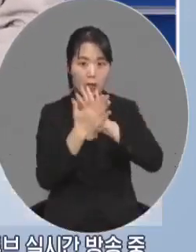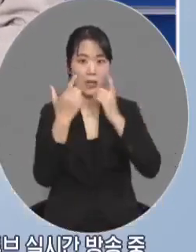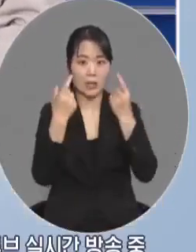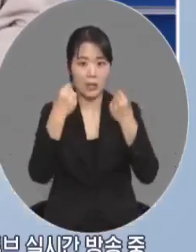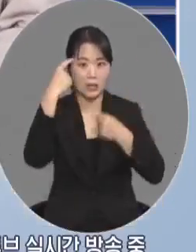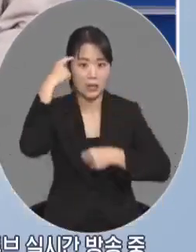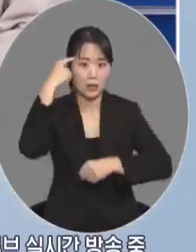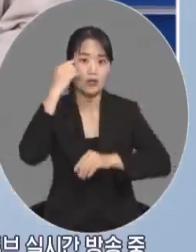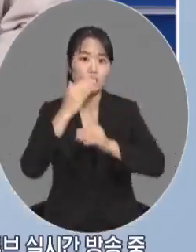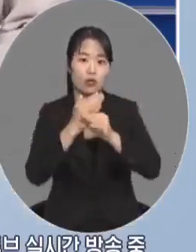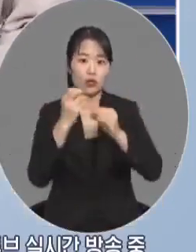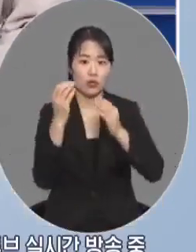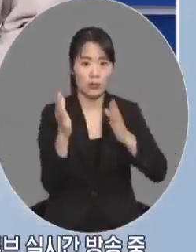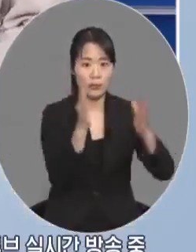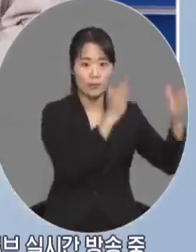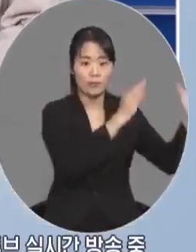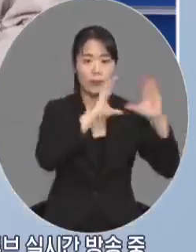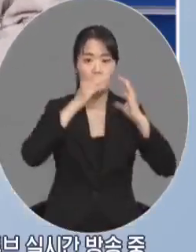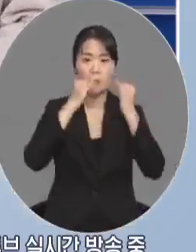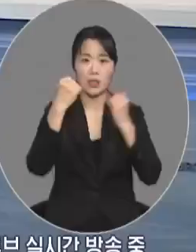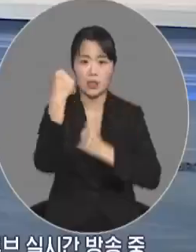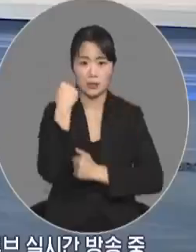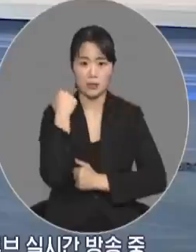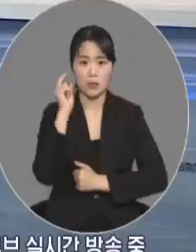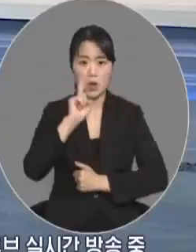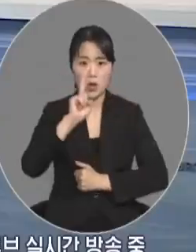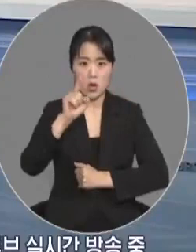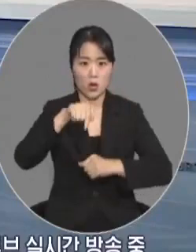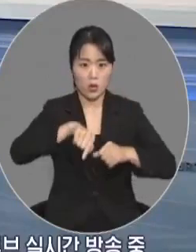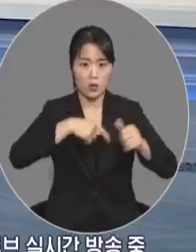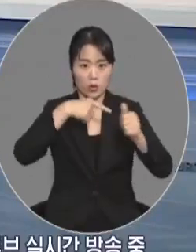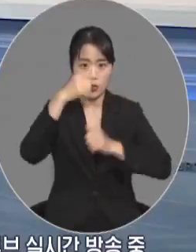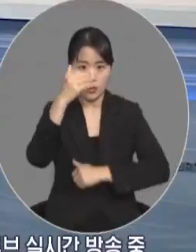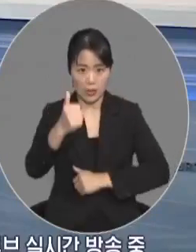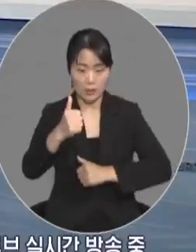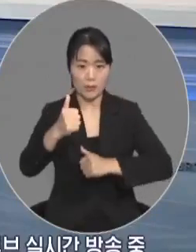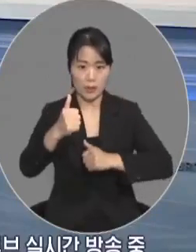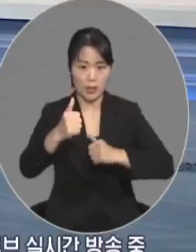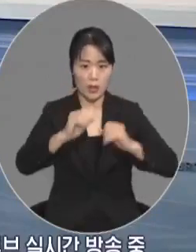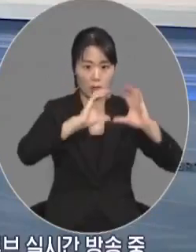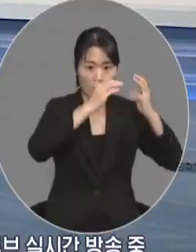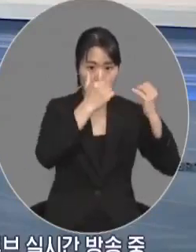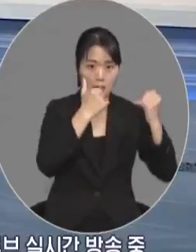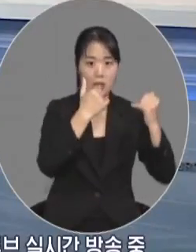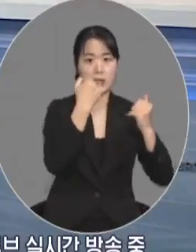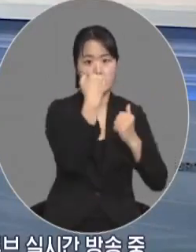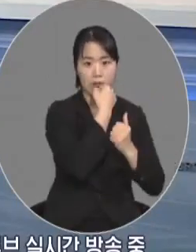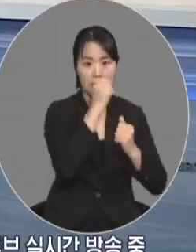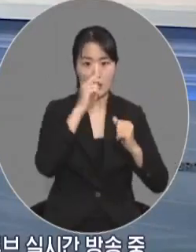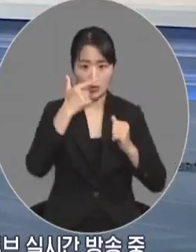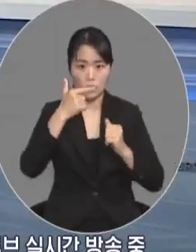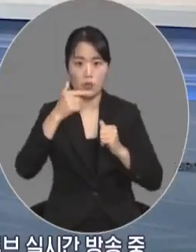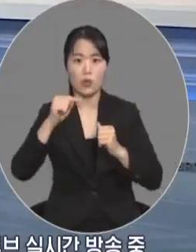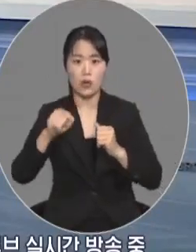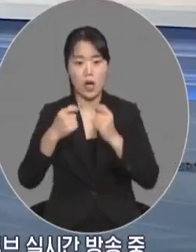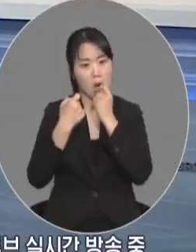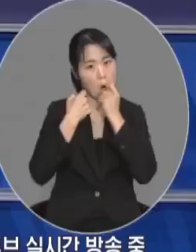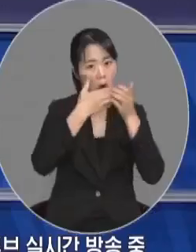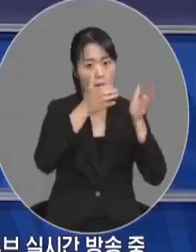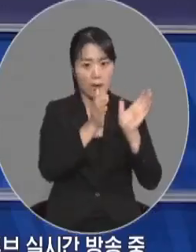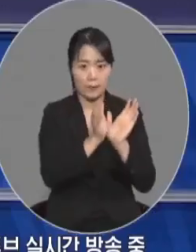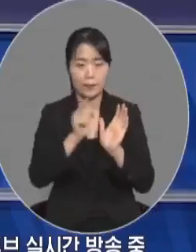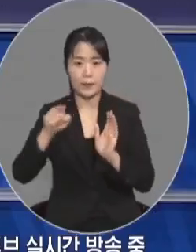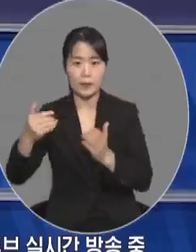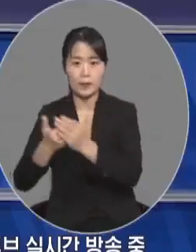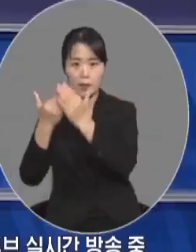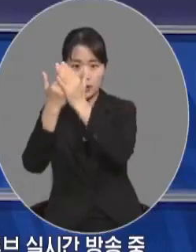있고요. 국민의힘 측은 반대로 교육감 선거구도, 즉 국민의힘 대 민주당이 아니라 이번에 진보와 보수구도 영향이